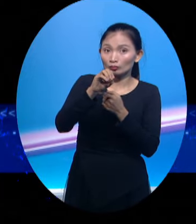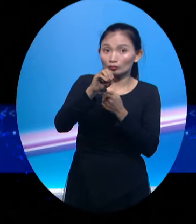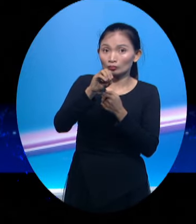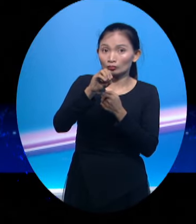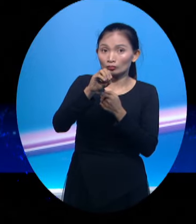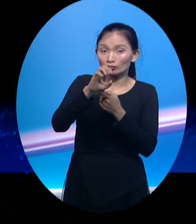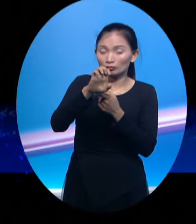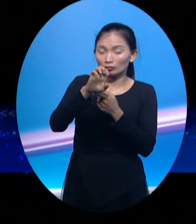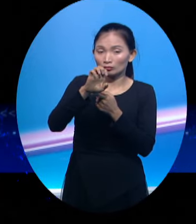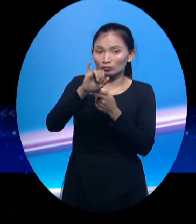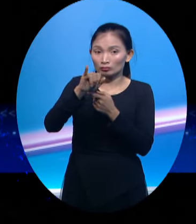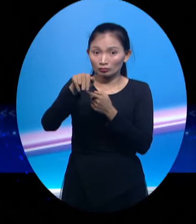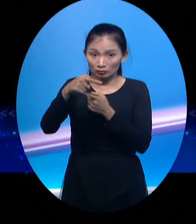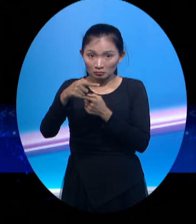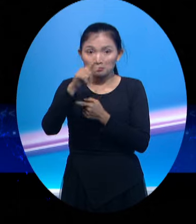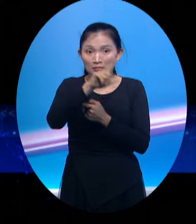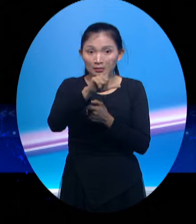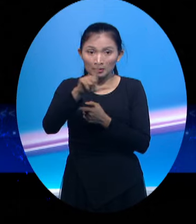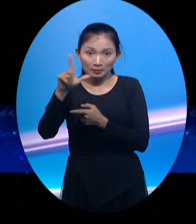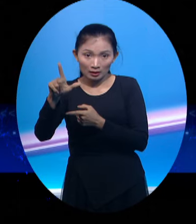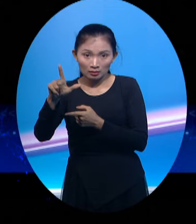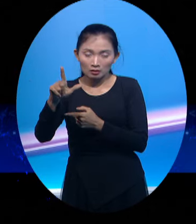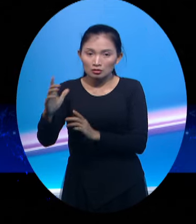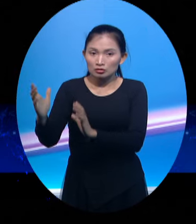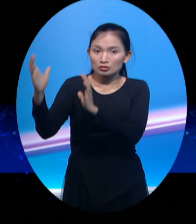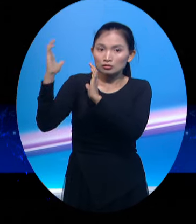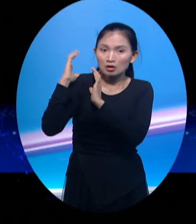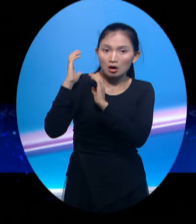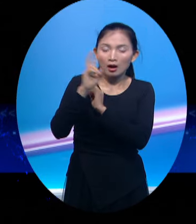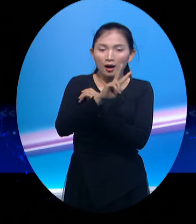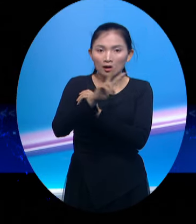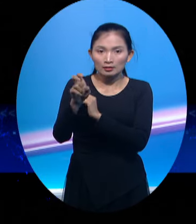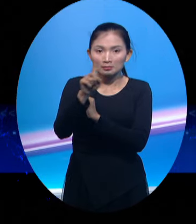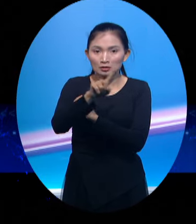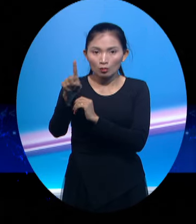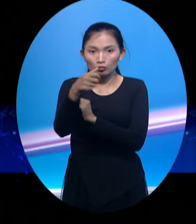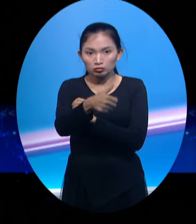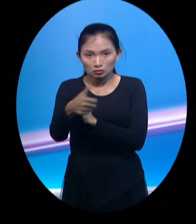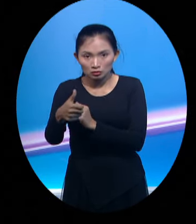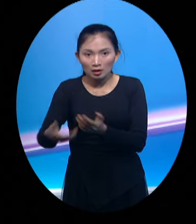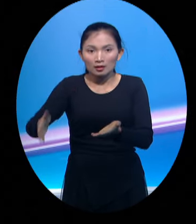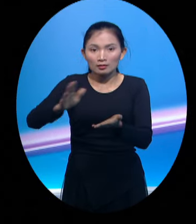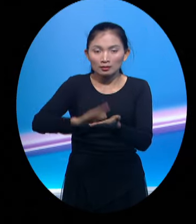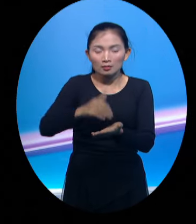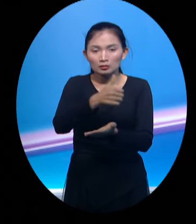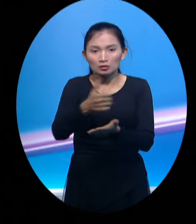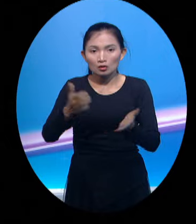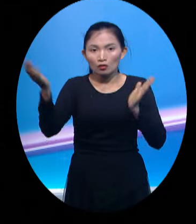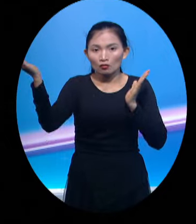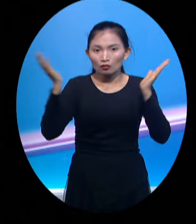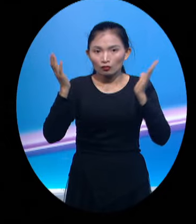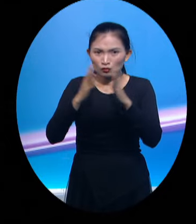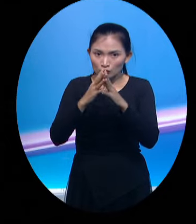Luân Đôn nước Anh đến Singapore chở 211 hành khách và 18 thành viên phi hành đoàn đã đi vào vùng nhiễu động không khí nghiêm